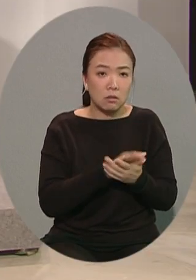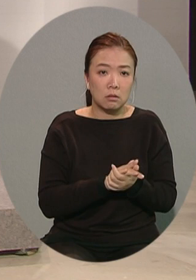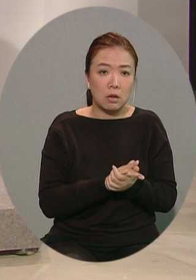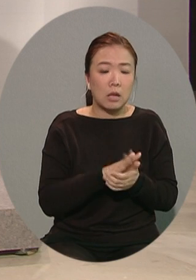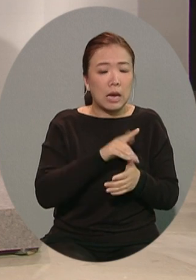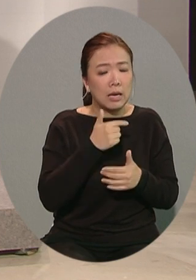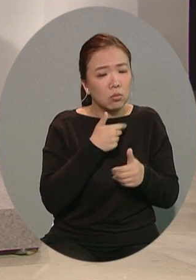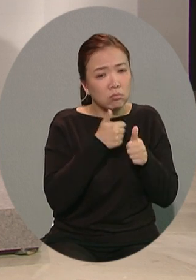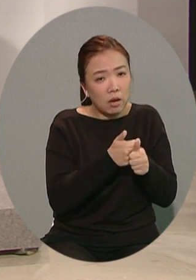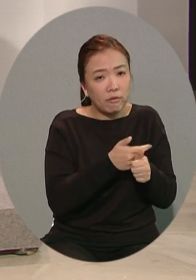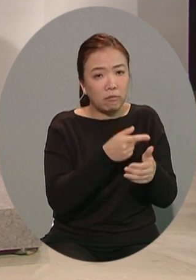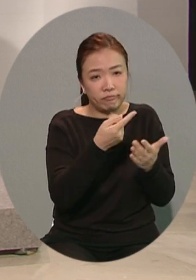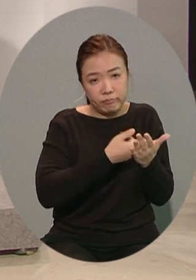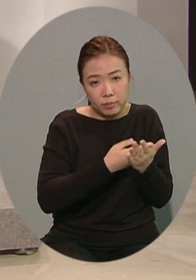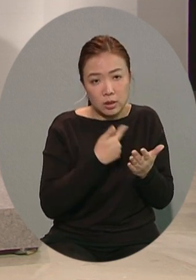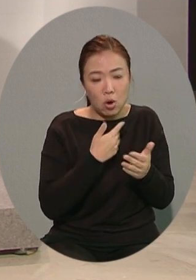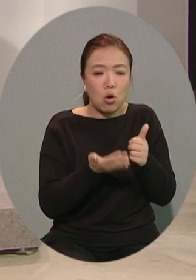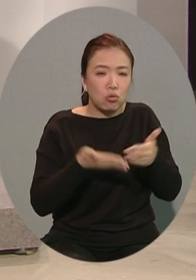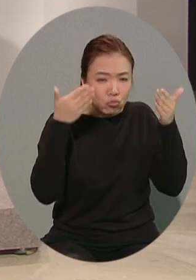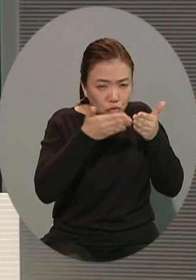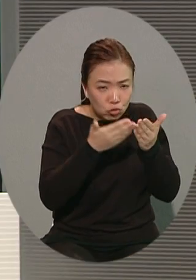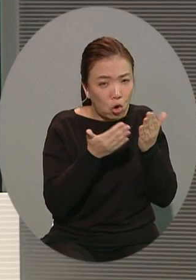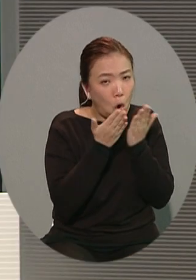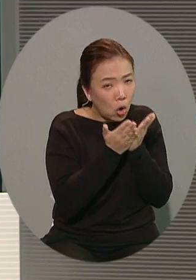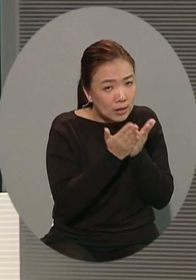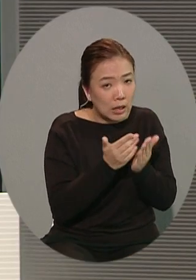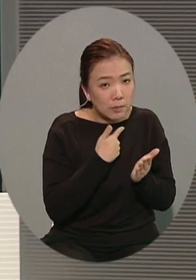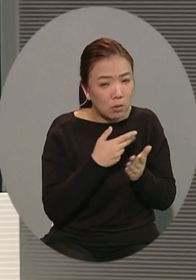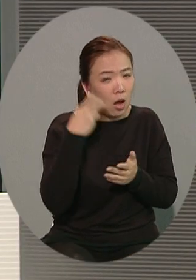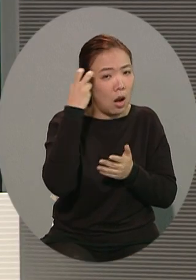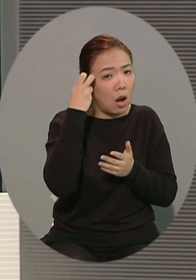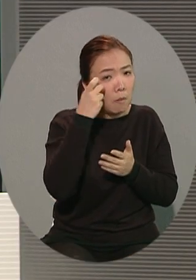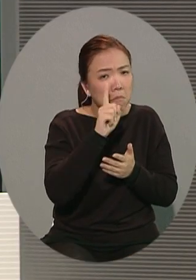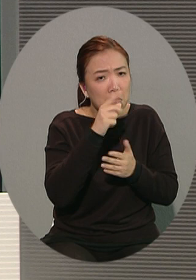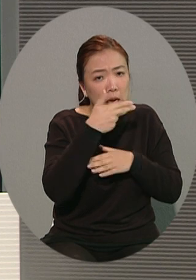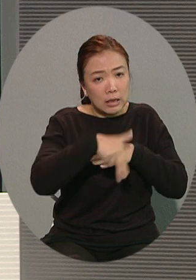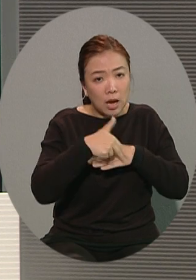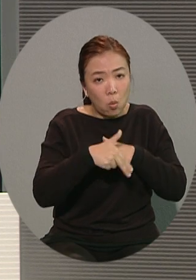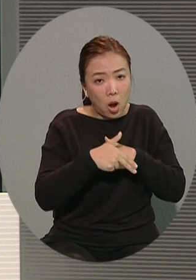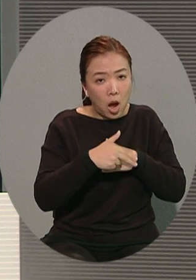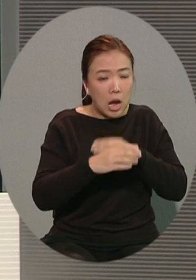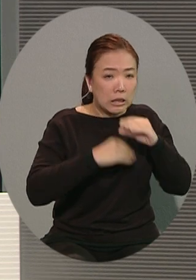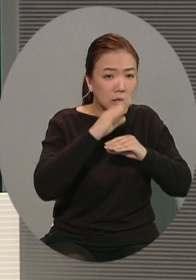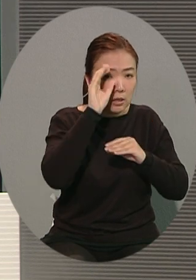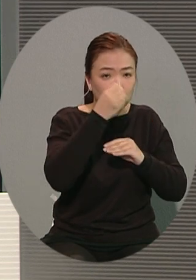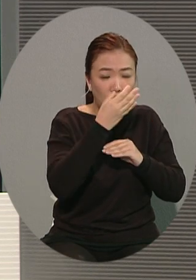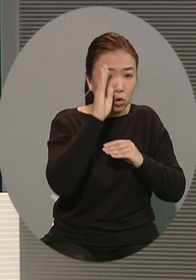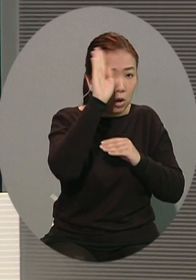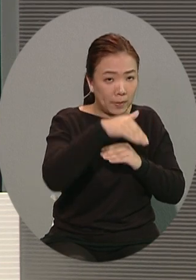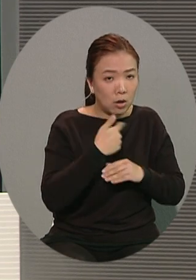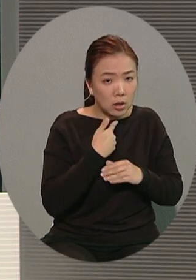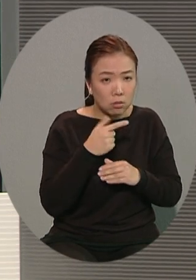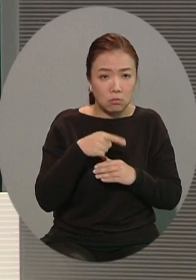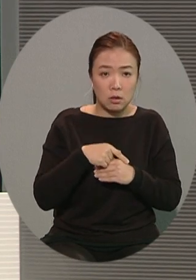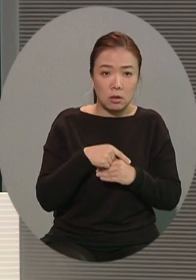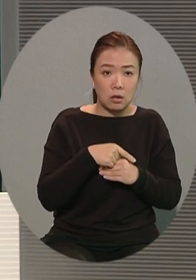安守本分。年青人應該專注學習，應該諗下點樣計劃好建設香港嘅未來。 你成日都